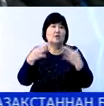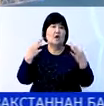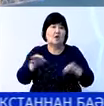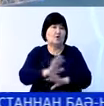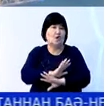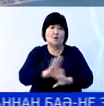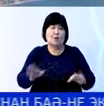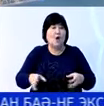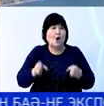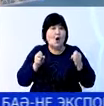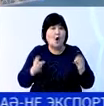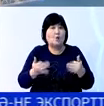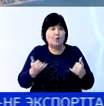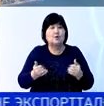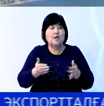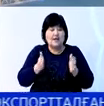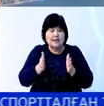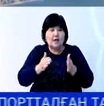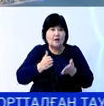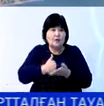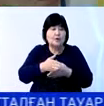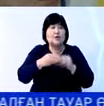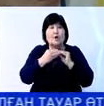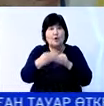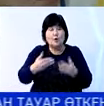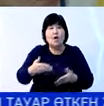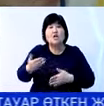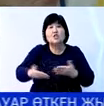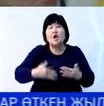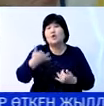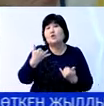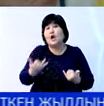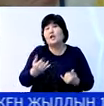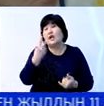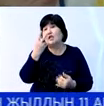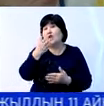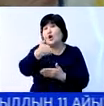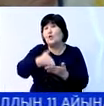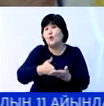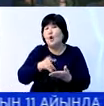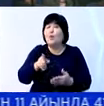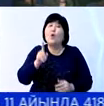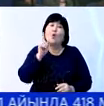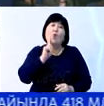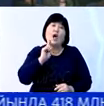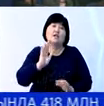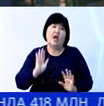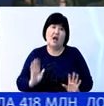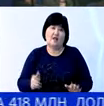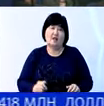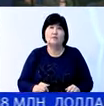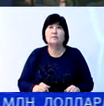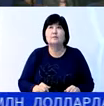бермеген. Қауіпсіздік үшін осы тар өткел көлікке және жаяу жүргіншіге арналып екіге бөлінбек. Ол уақытша ғана. Уақытша